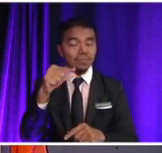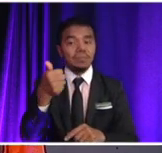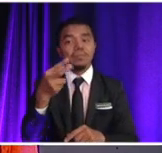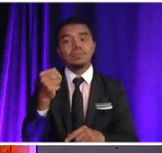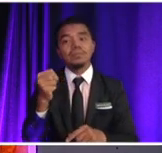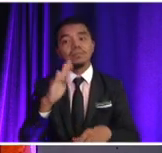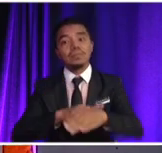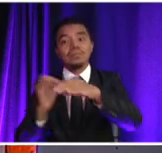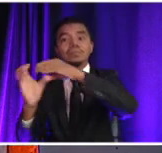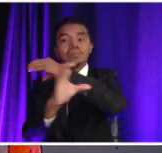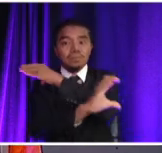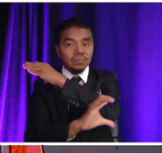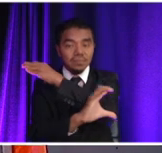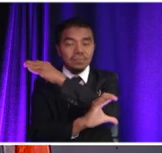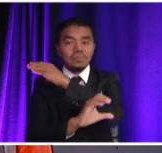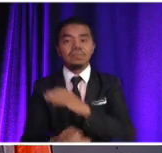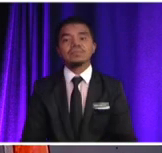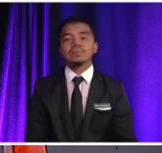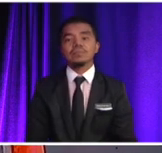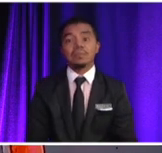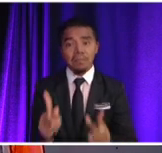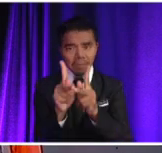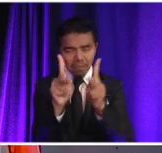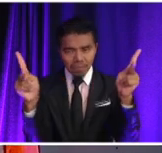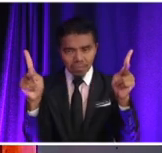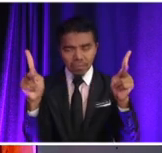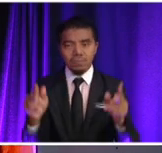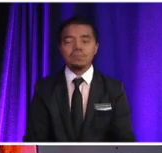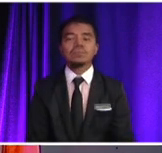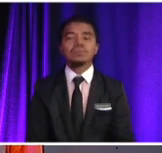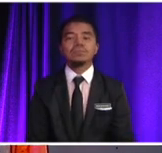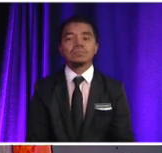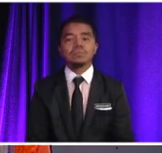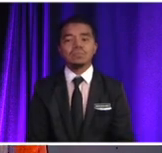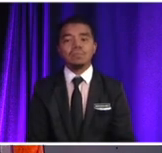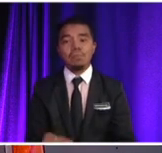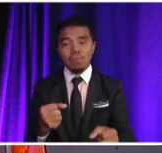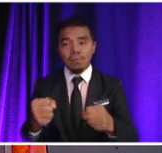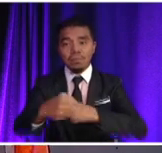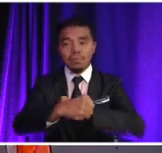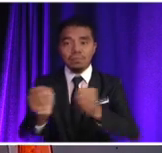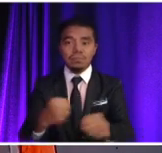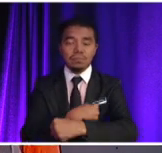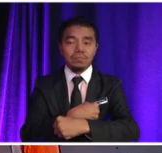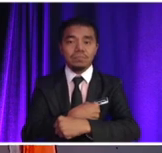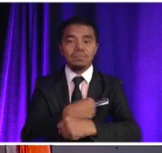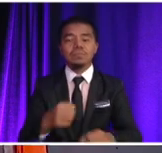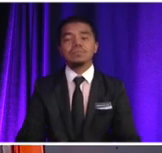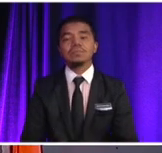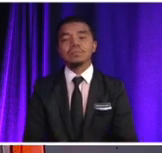Usahawan dia mengembangkan perusahaan dia maka dia berupaya untuk mewujudkan peluang pekerjaan